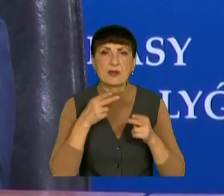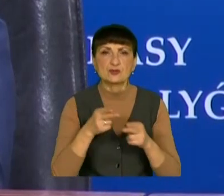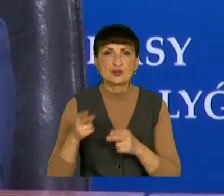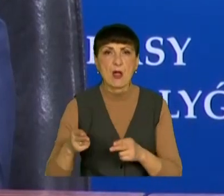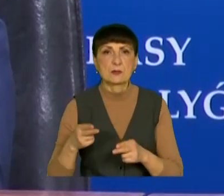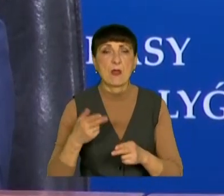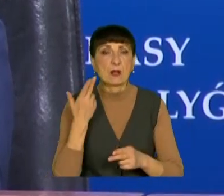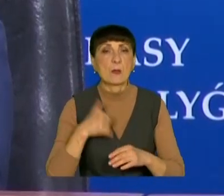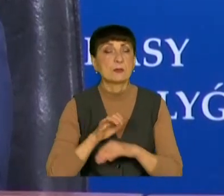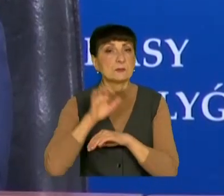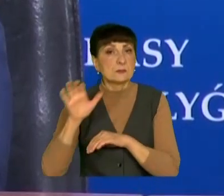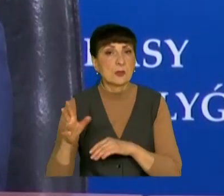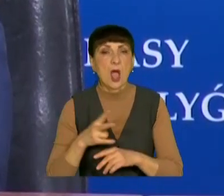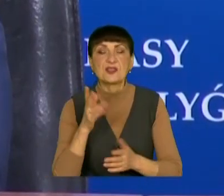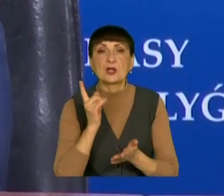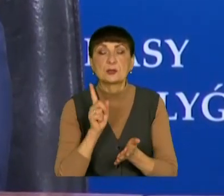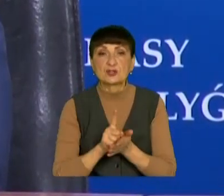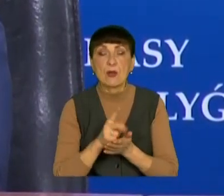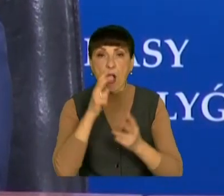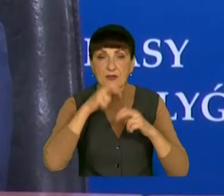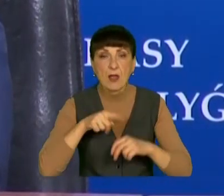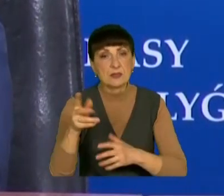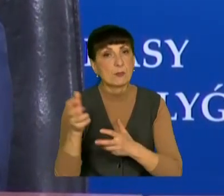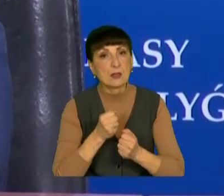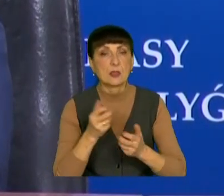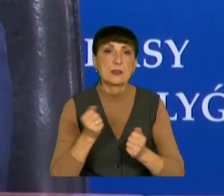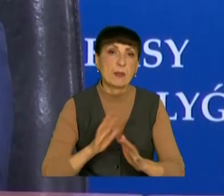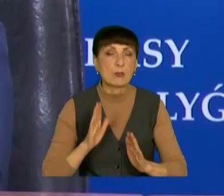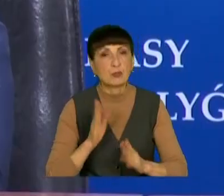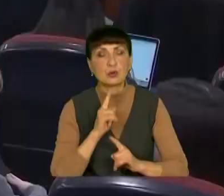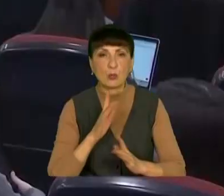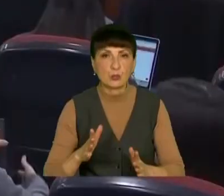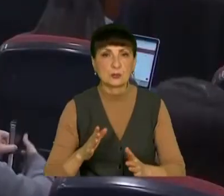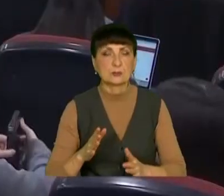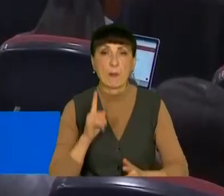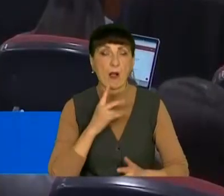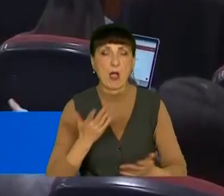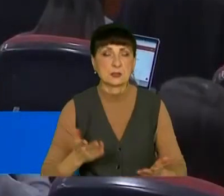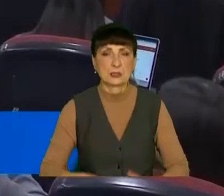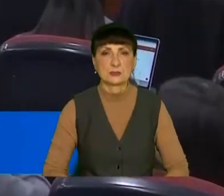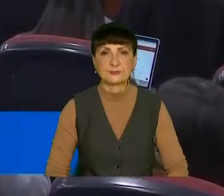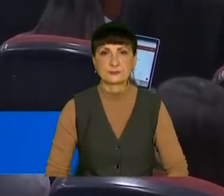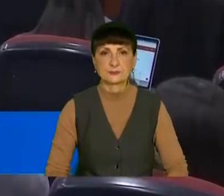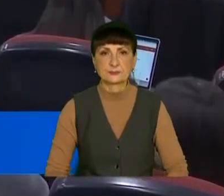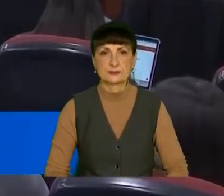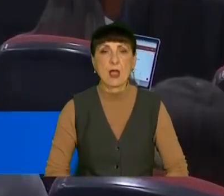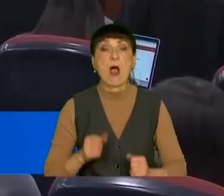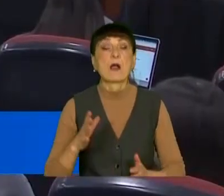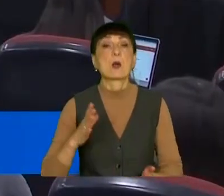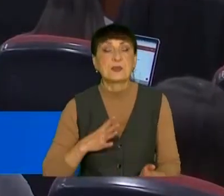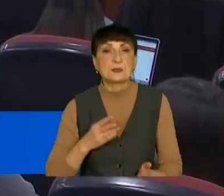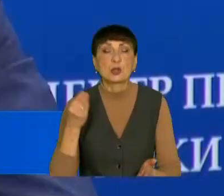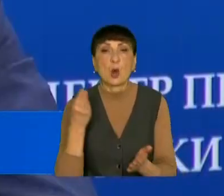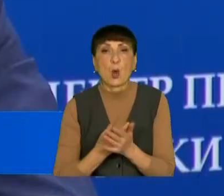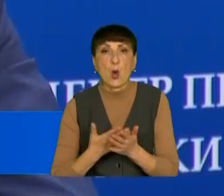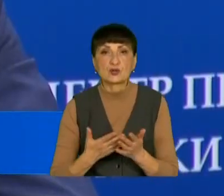будем экспортировать. Они должны определить, будут они брать или не будут брать. Пока внутри Казахстана. А вот как быть с